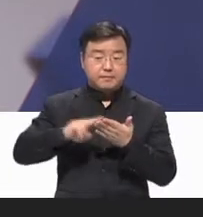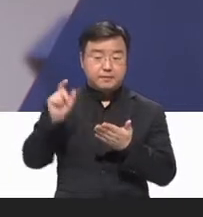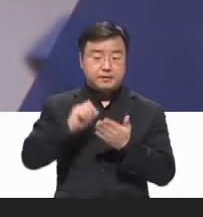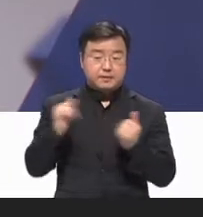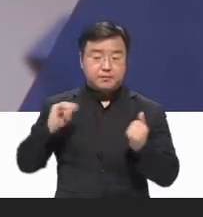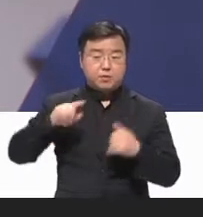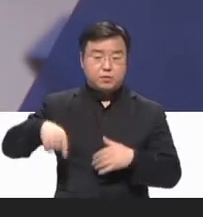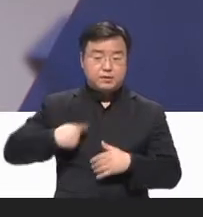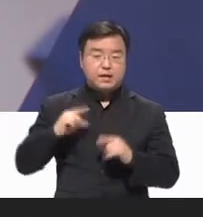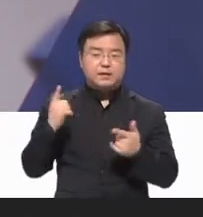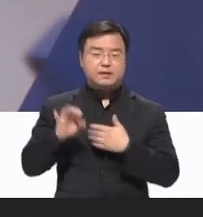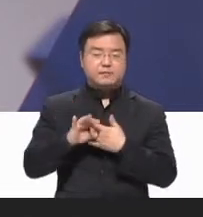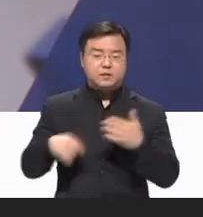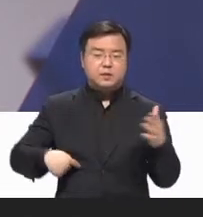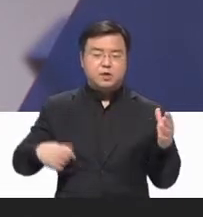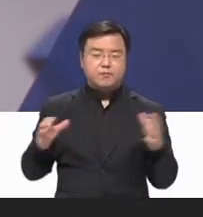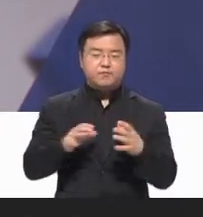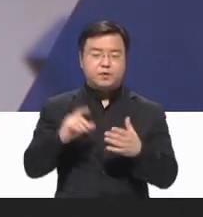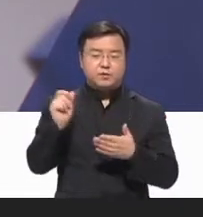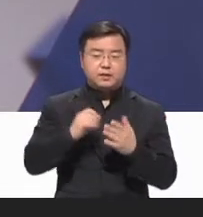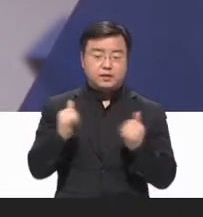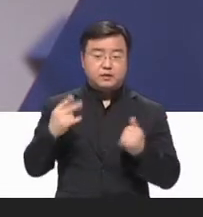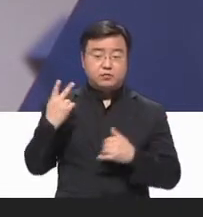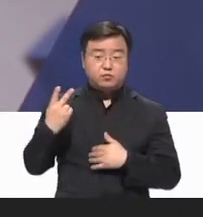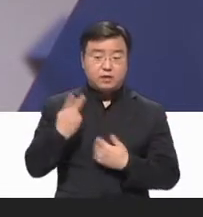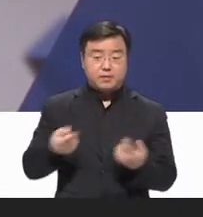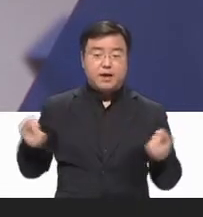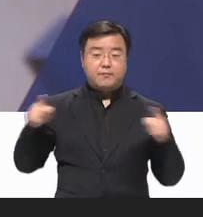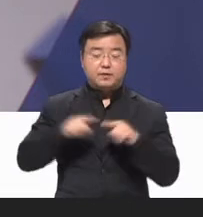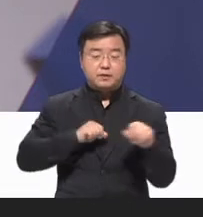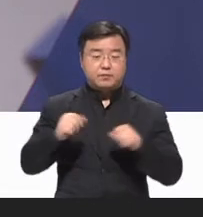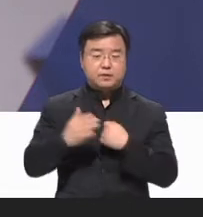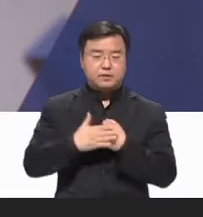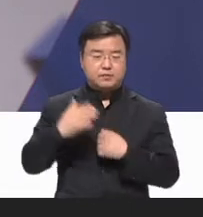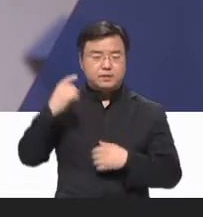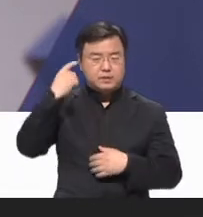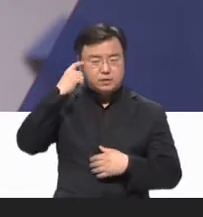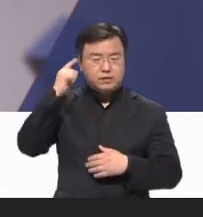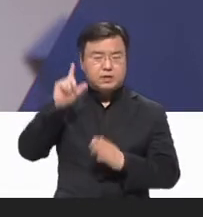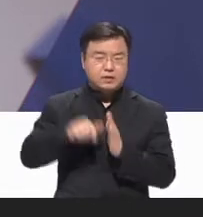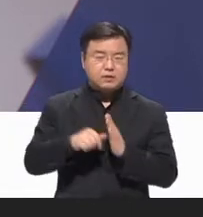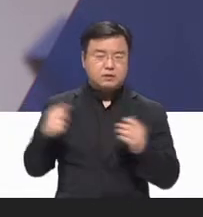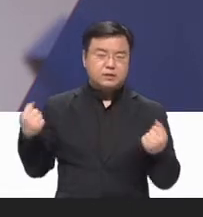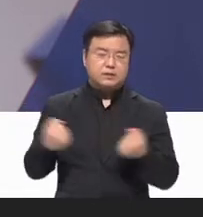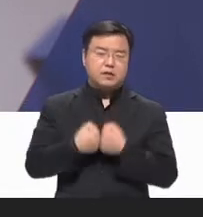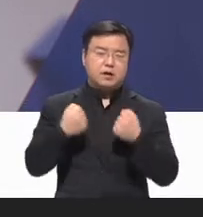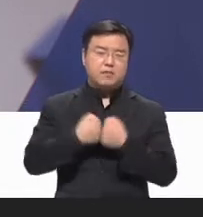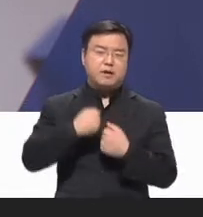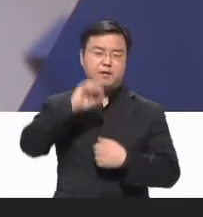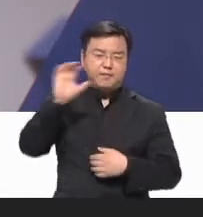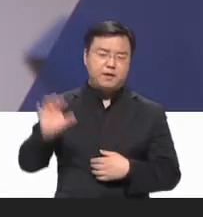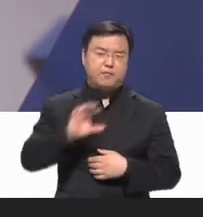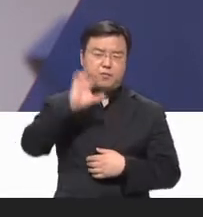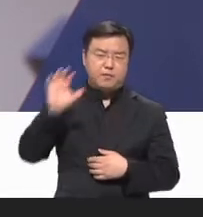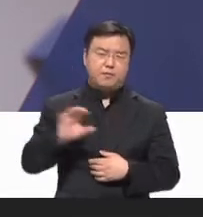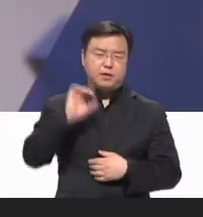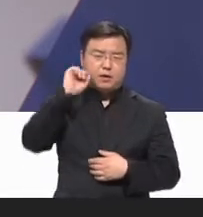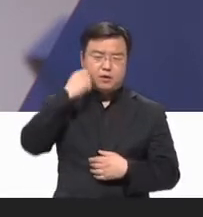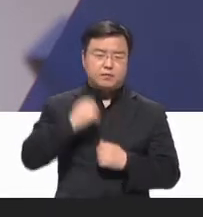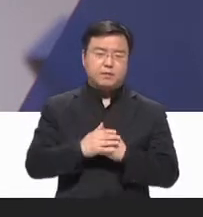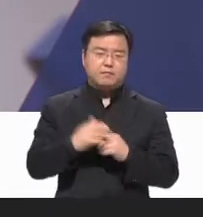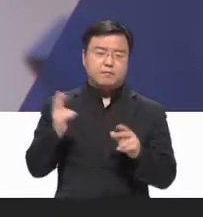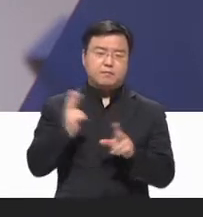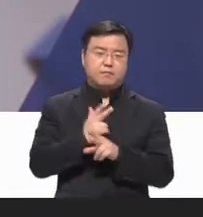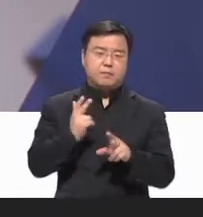작가와 둘이서 해결해야 되기 때문에 항상 정신과 시간의 싸움에 반복이 가장 어려운 부분인 것 같아요 예 매주